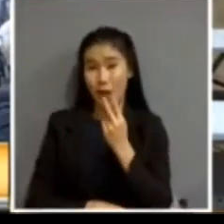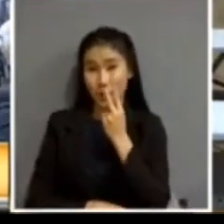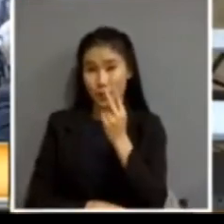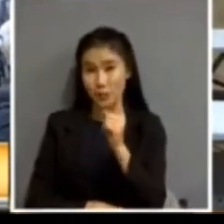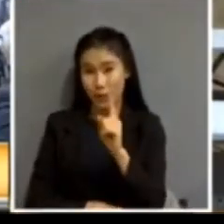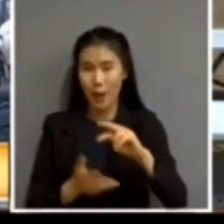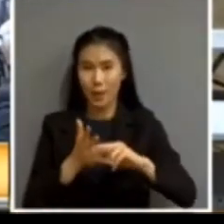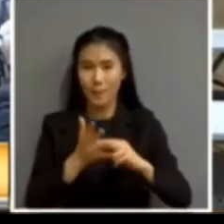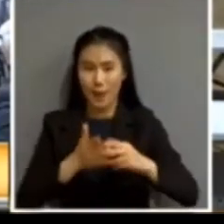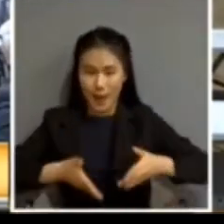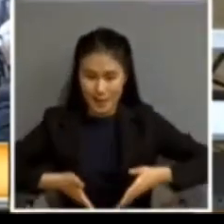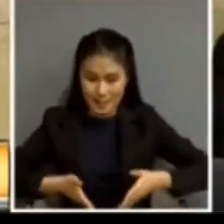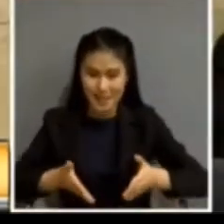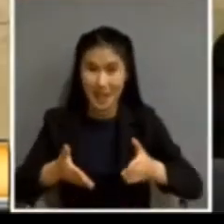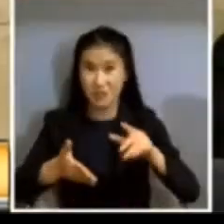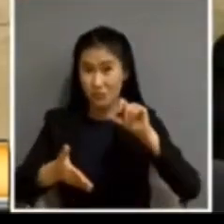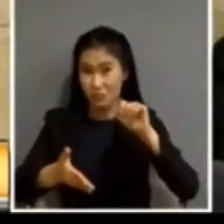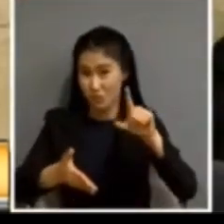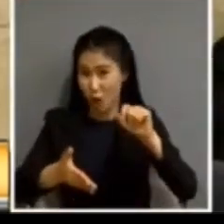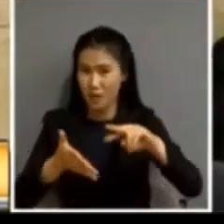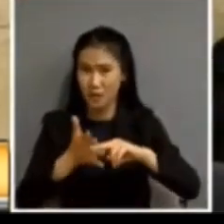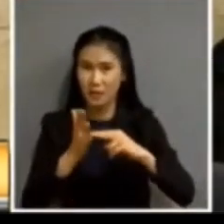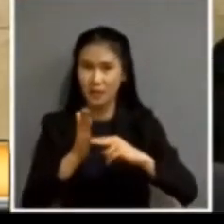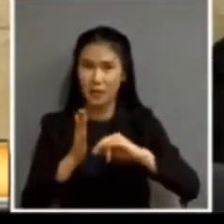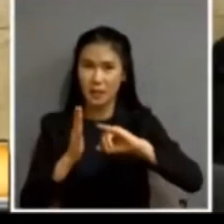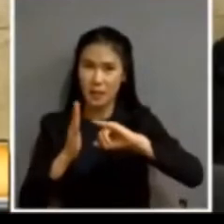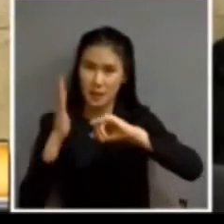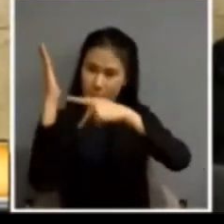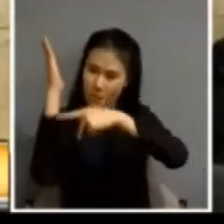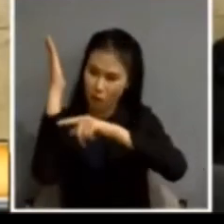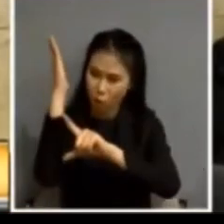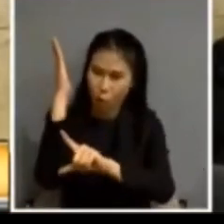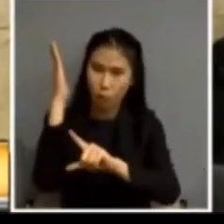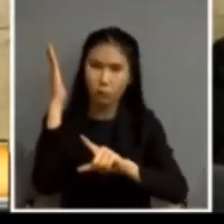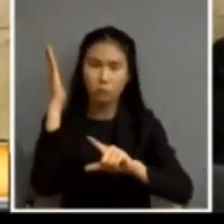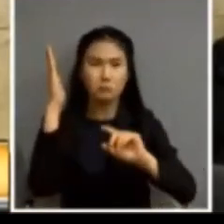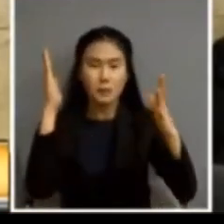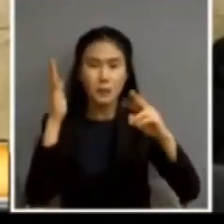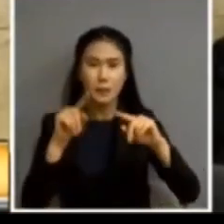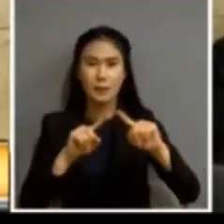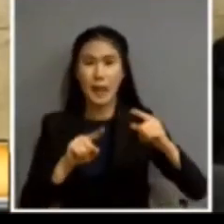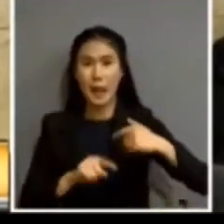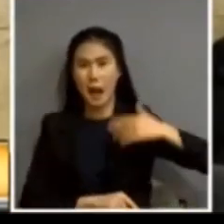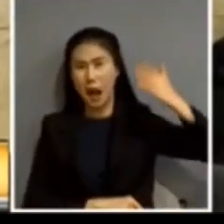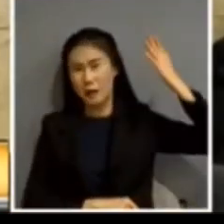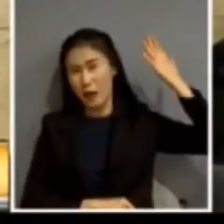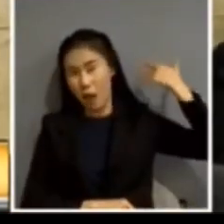นเส้นมอเตอร์เวย์นี้ไม่ผ่านจังหวัดพัทลุงนะครับแต่ว่ากระทู้ก่อน